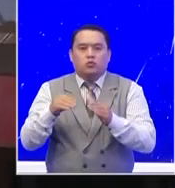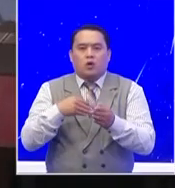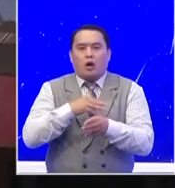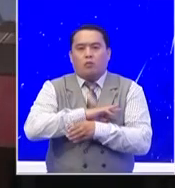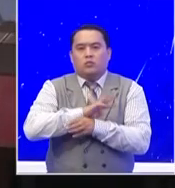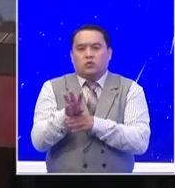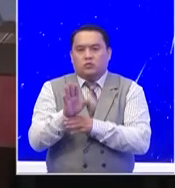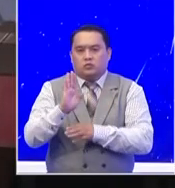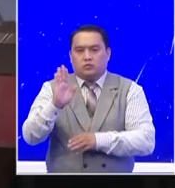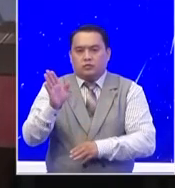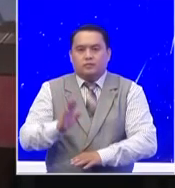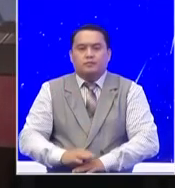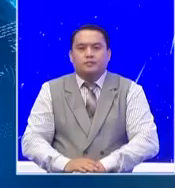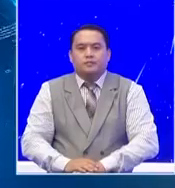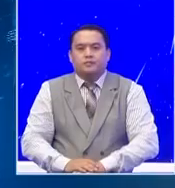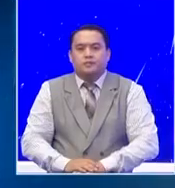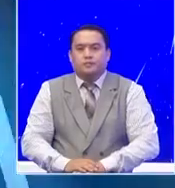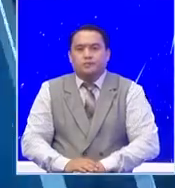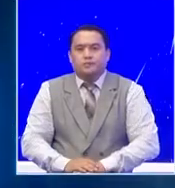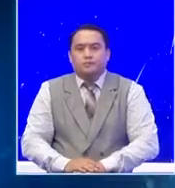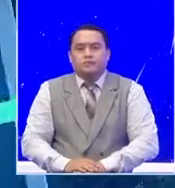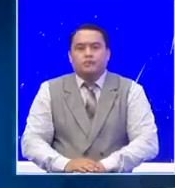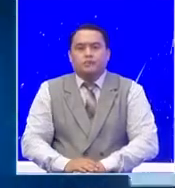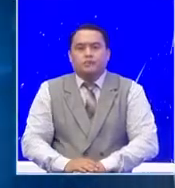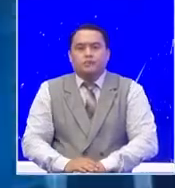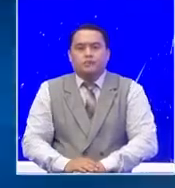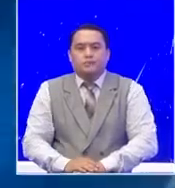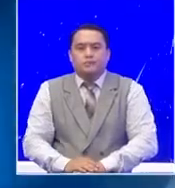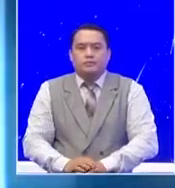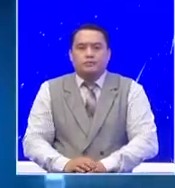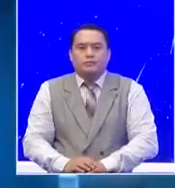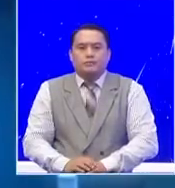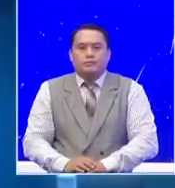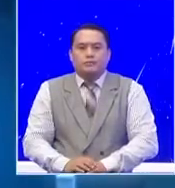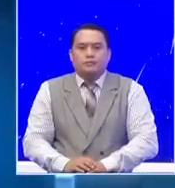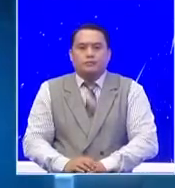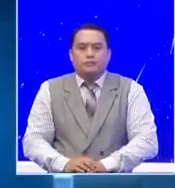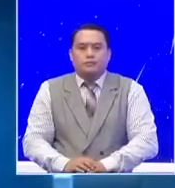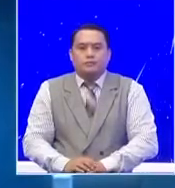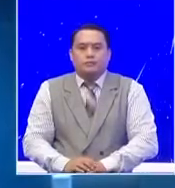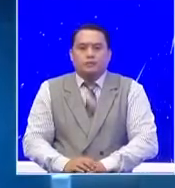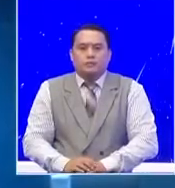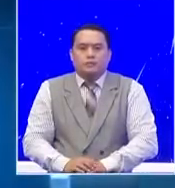етуге жаратылмақ. Мадина Берқызы, Адель Ақжаркенова, Ерболат Антелов, Жетісу телеарнасы.